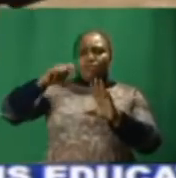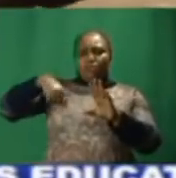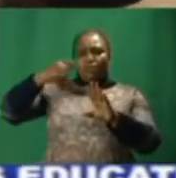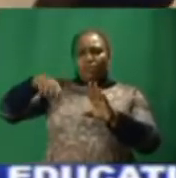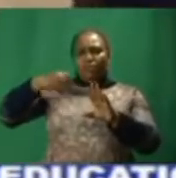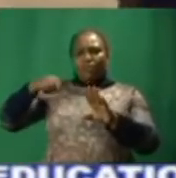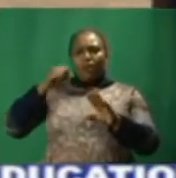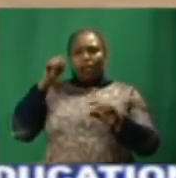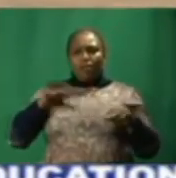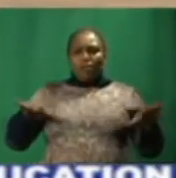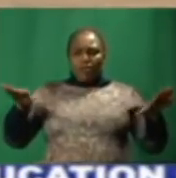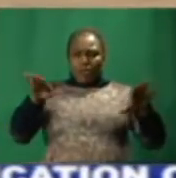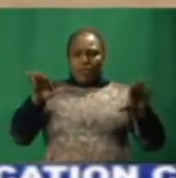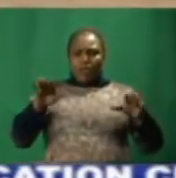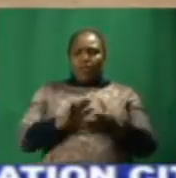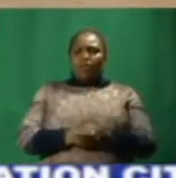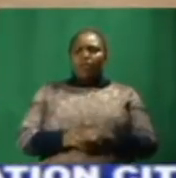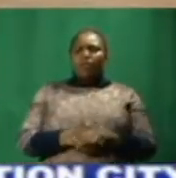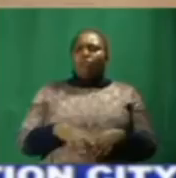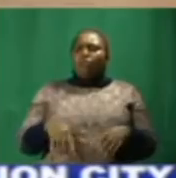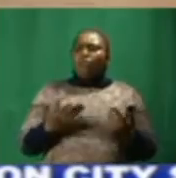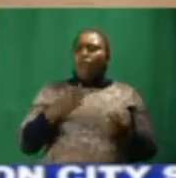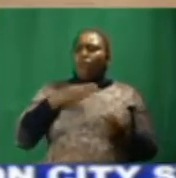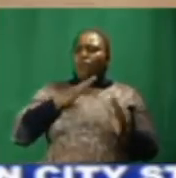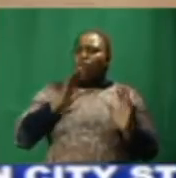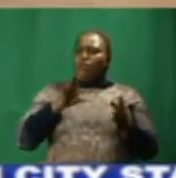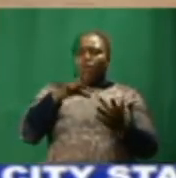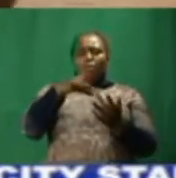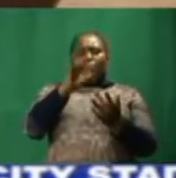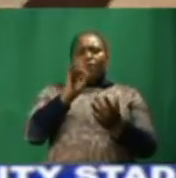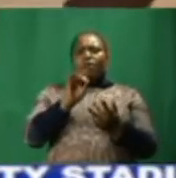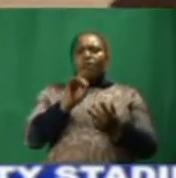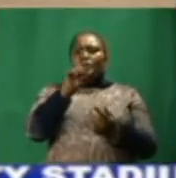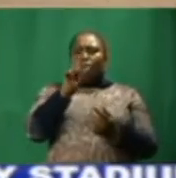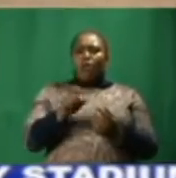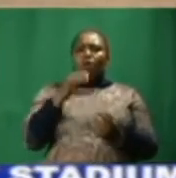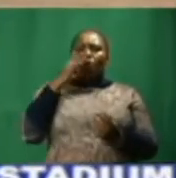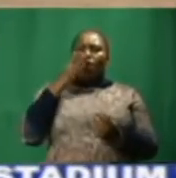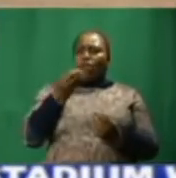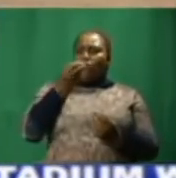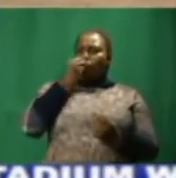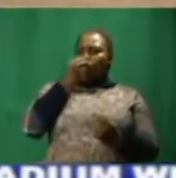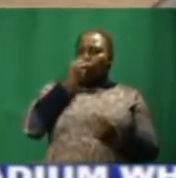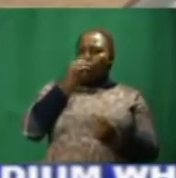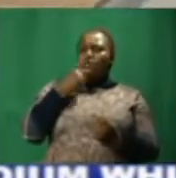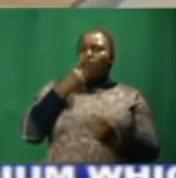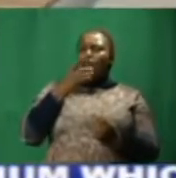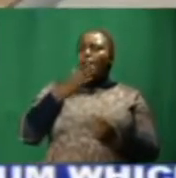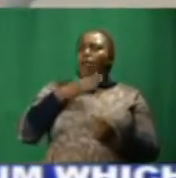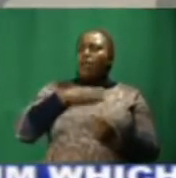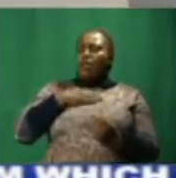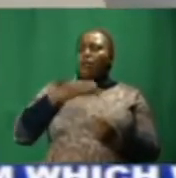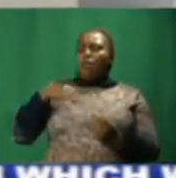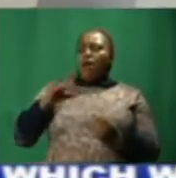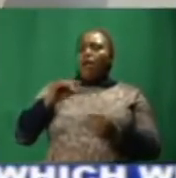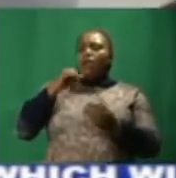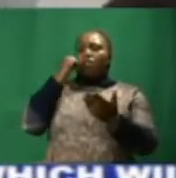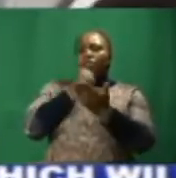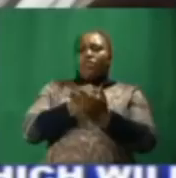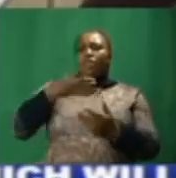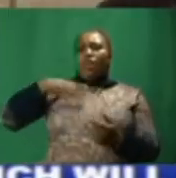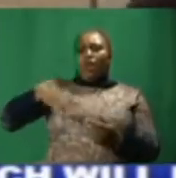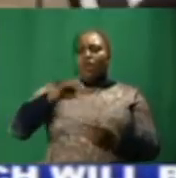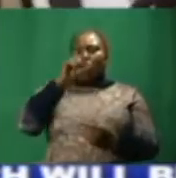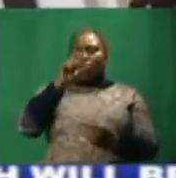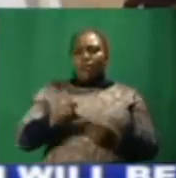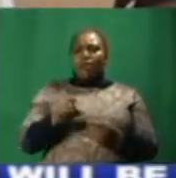ngawumkhethile akutshele ukuthi ungabhalisi kejalo umuntu wamkhetha wamkhetha ngomethemu. Nase kufika ukufuna ukudliwa uthi yena labanye abangabhalisi kubhalisela abanye vele into ayisikayo.